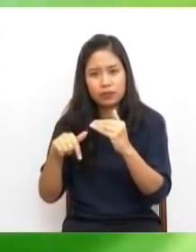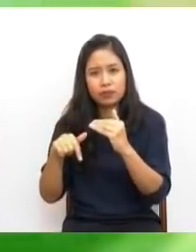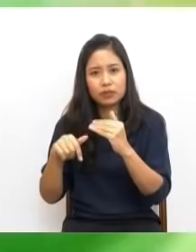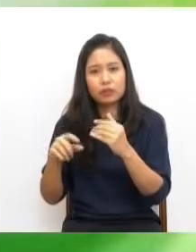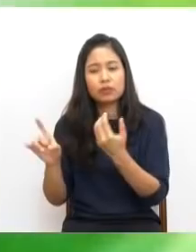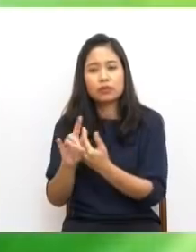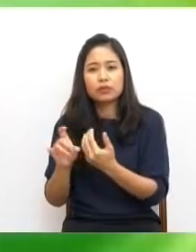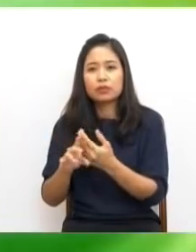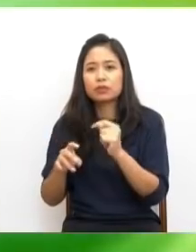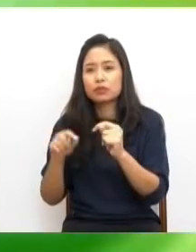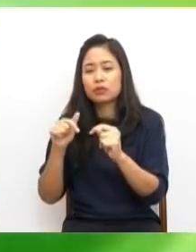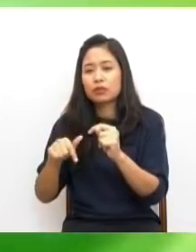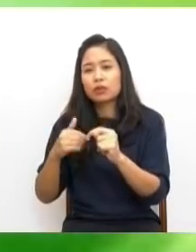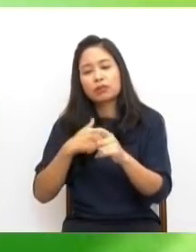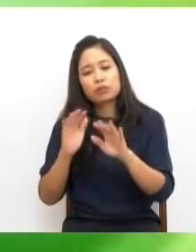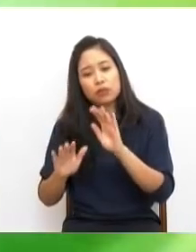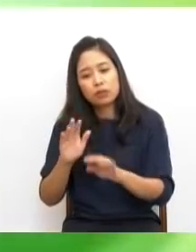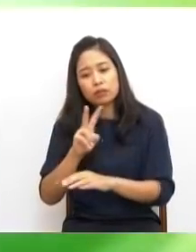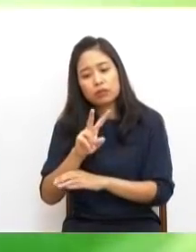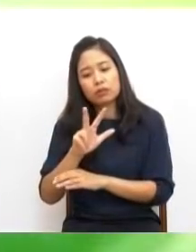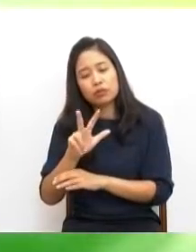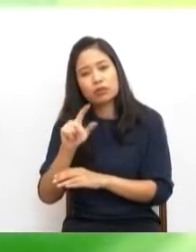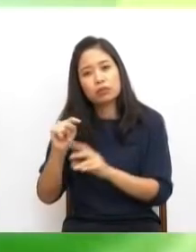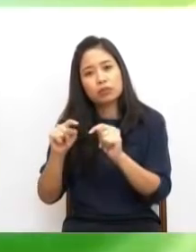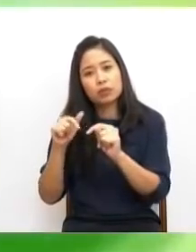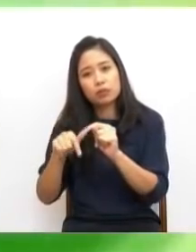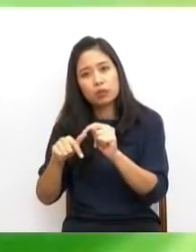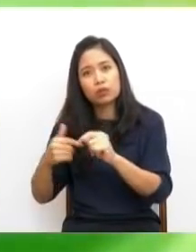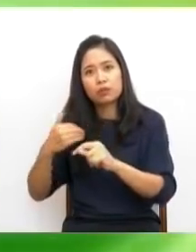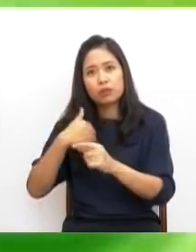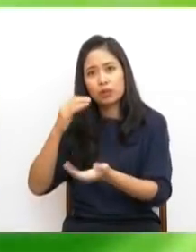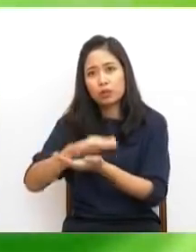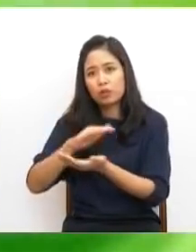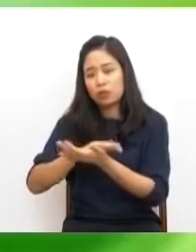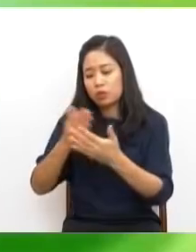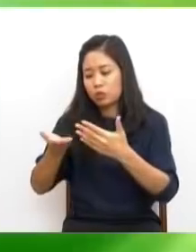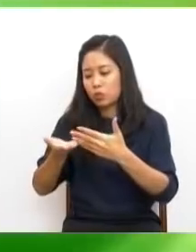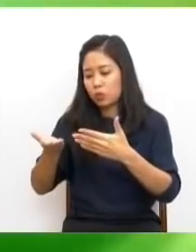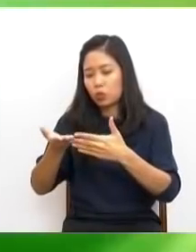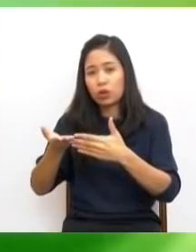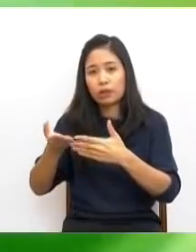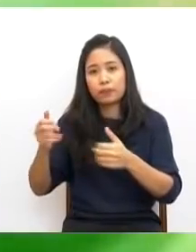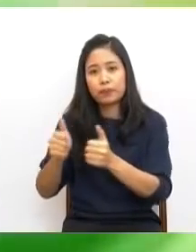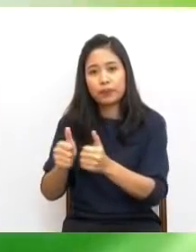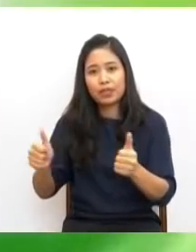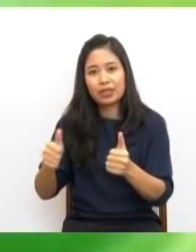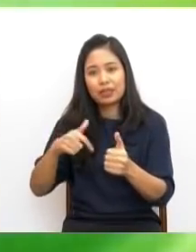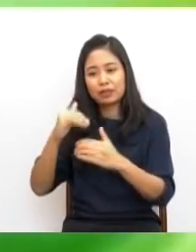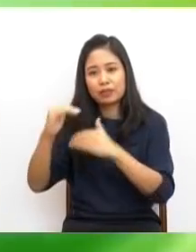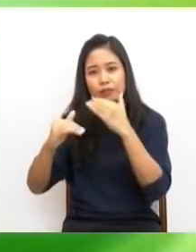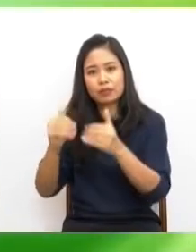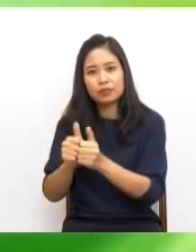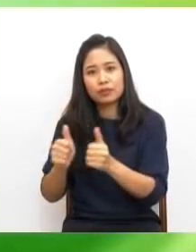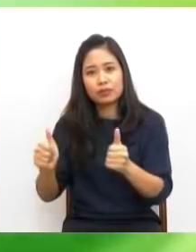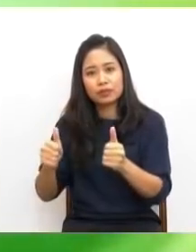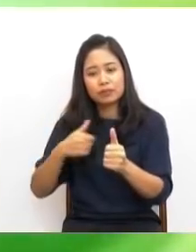จจะรวม 2-3 ตำบลมามีโรงเรียนที่มียกระดับคุณภาพนะครับที่มีโรงเรียนที่มี